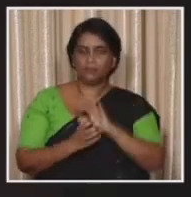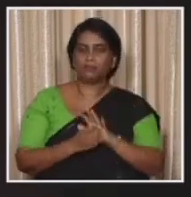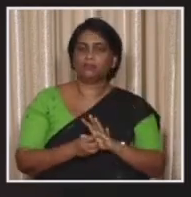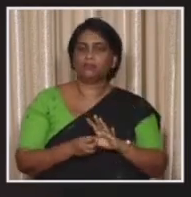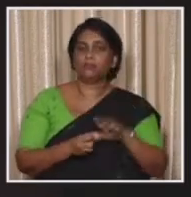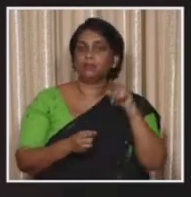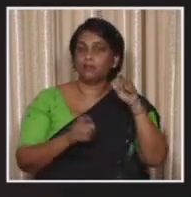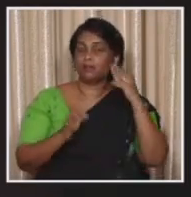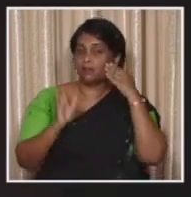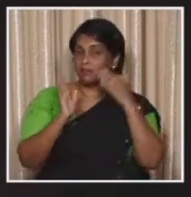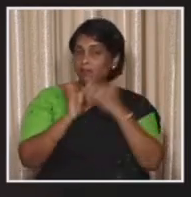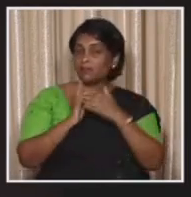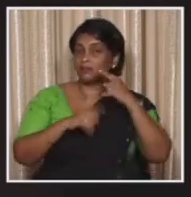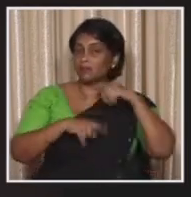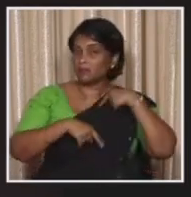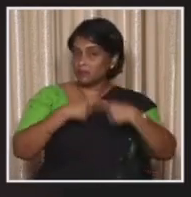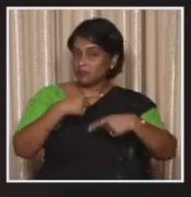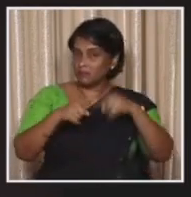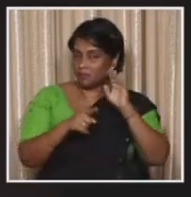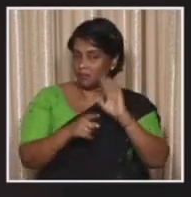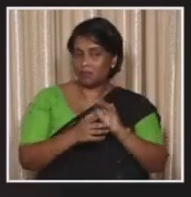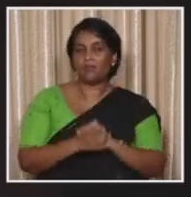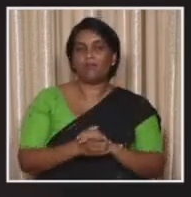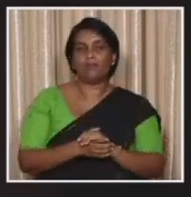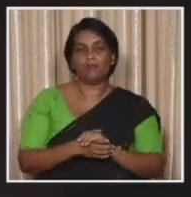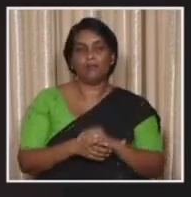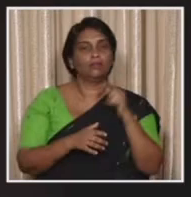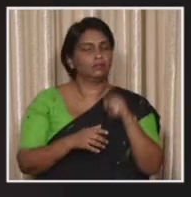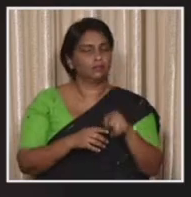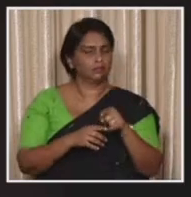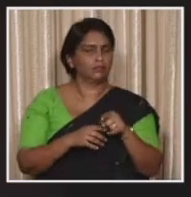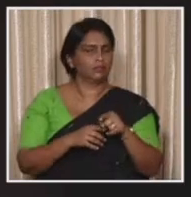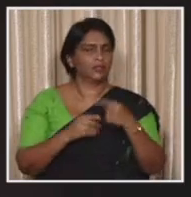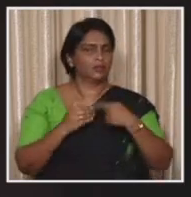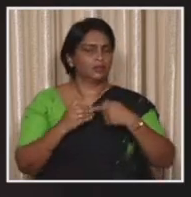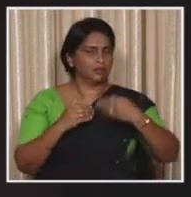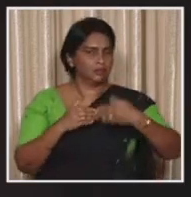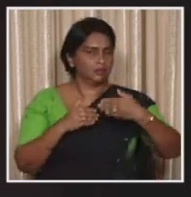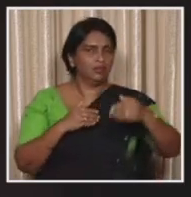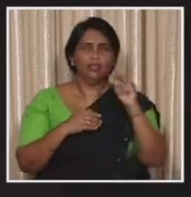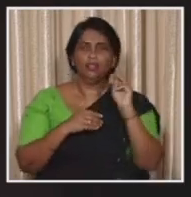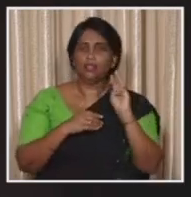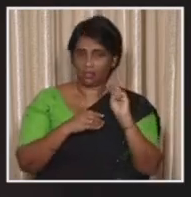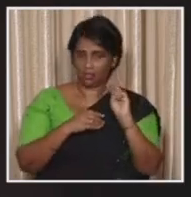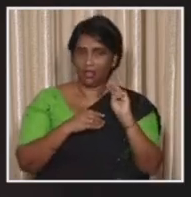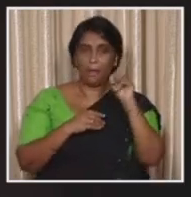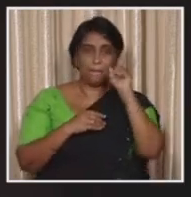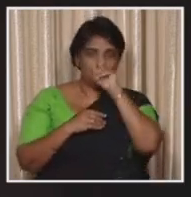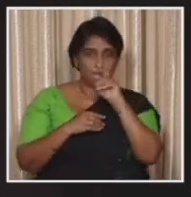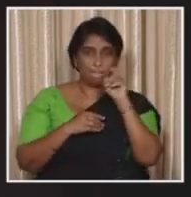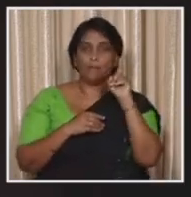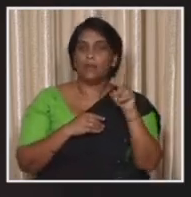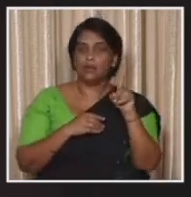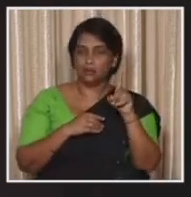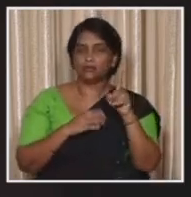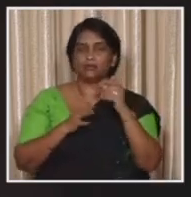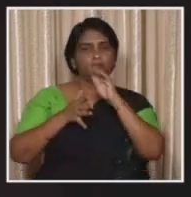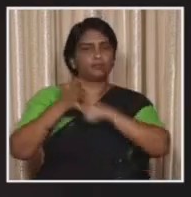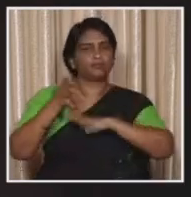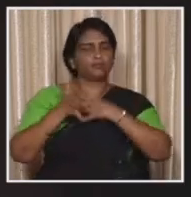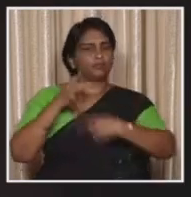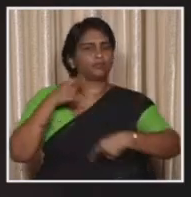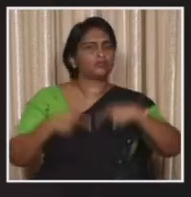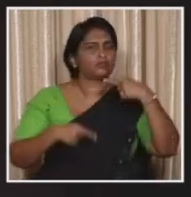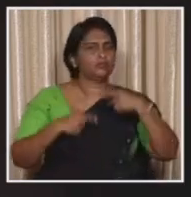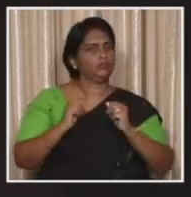ඒ සම්ප්‍රදාය අනුව යනවා නම් මේ දවස් 30ක් මාසයක් මේ අයවැය විවාදයක්